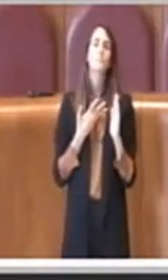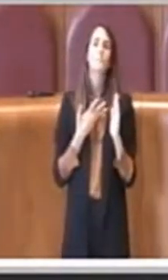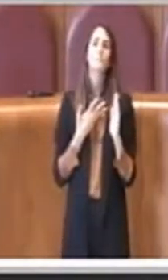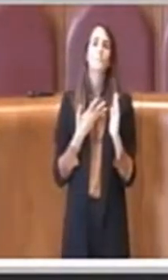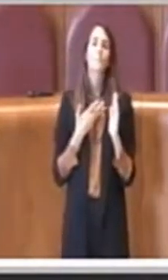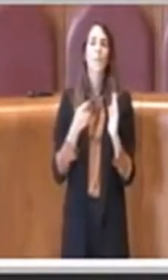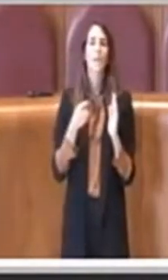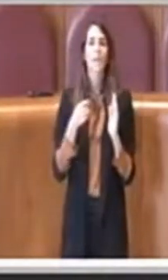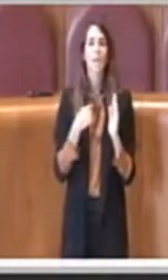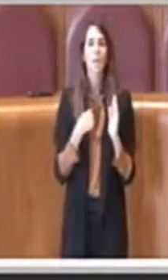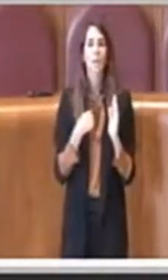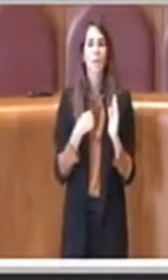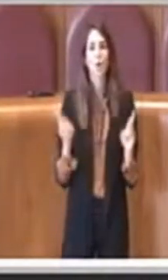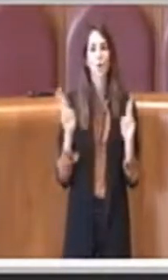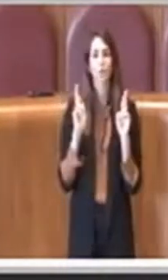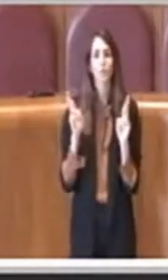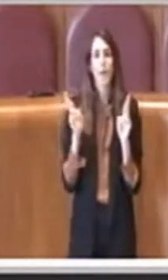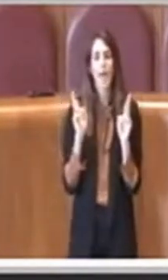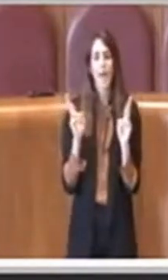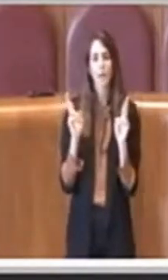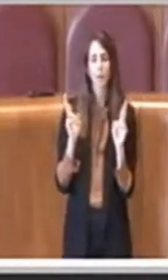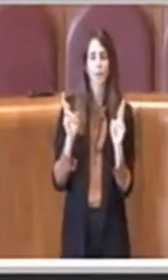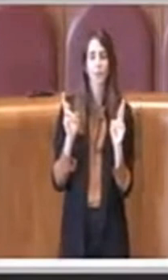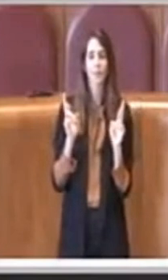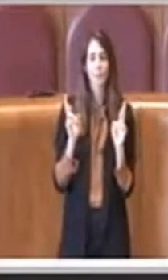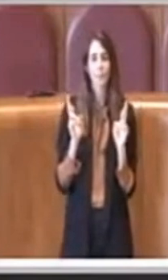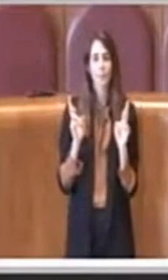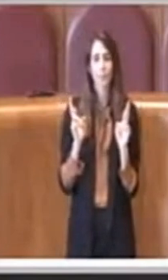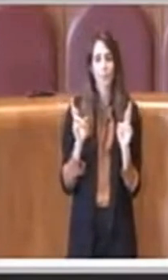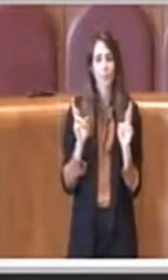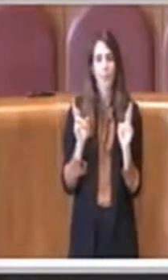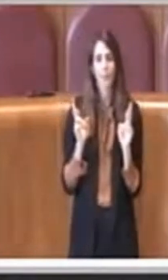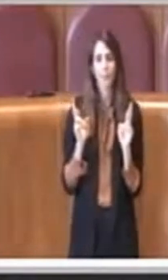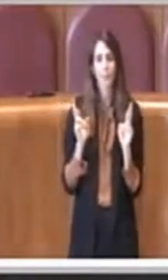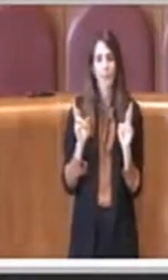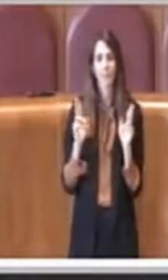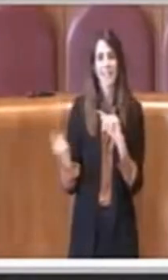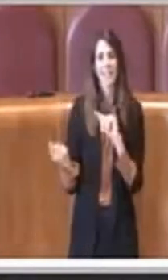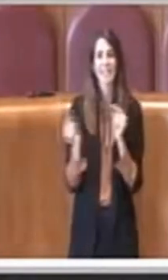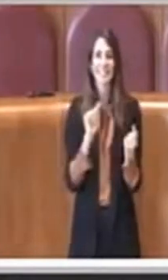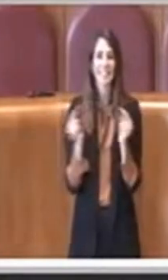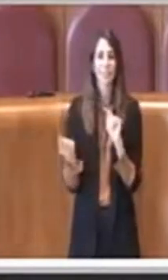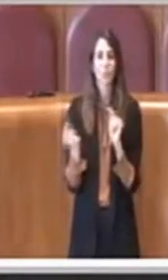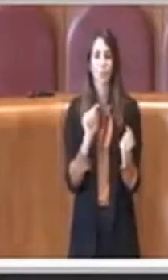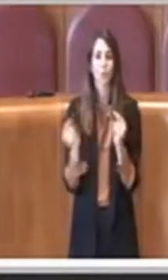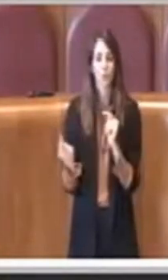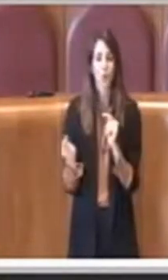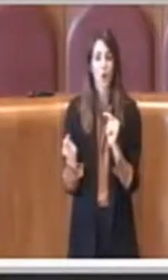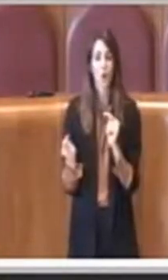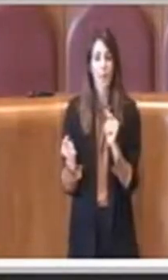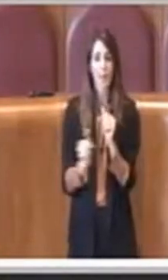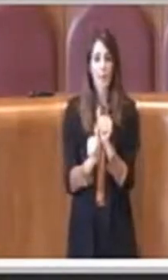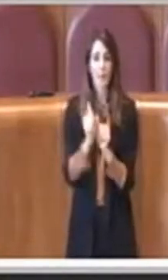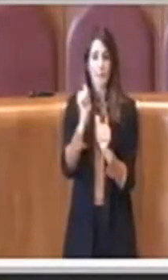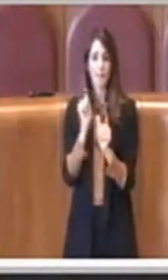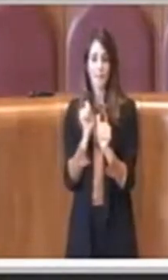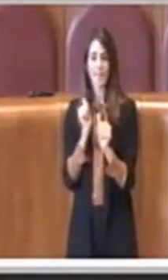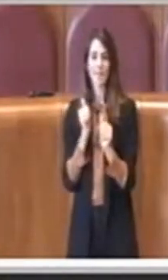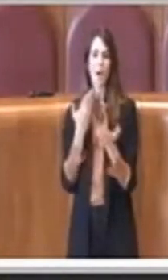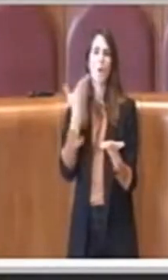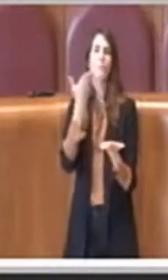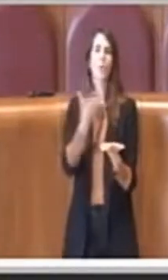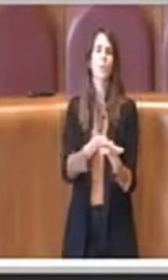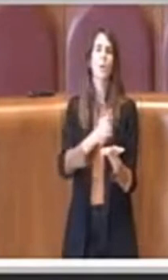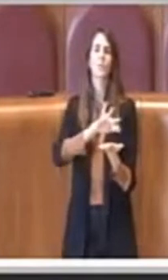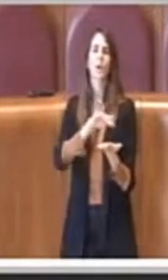auspico è che chiaramente venga semmai con una discussione preventiva riproposta un'altra